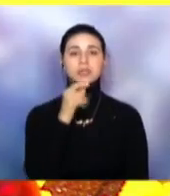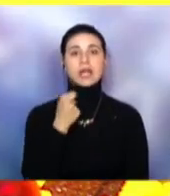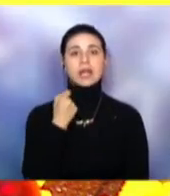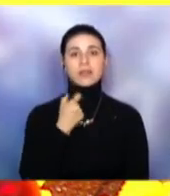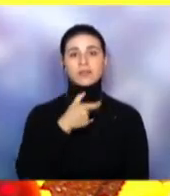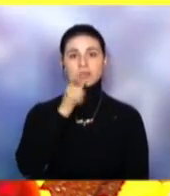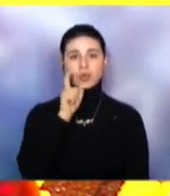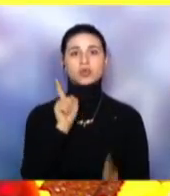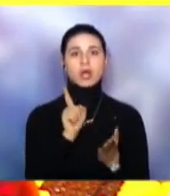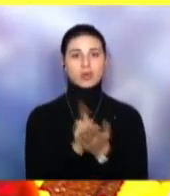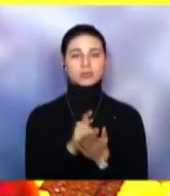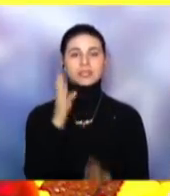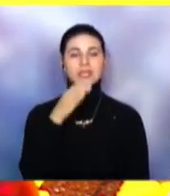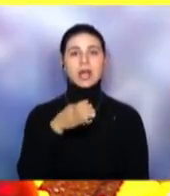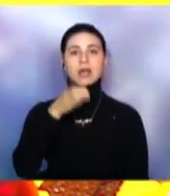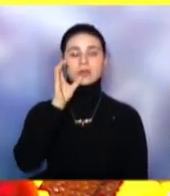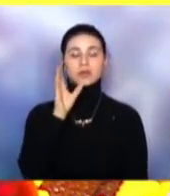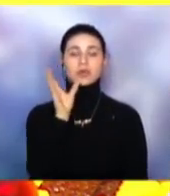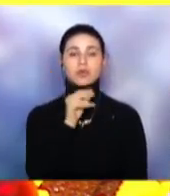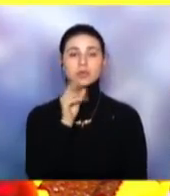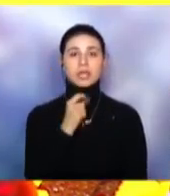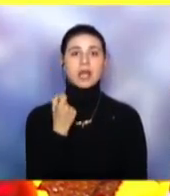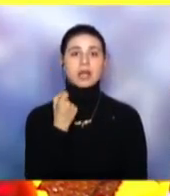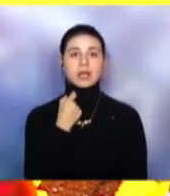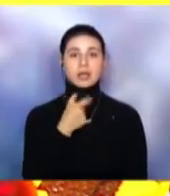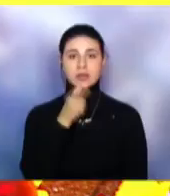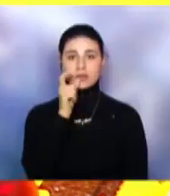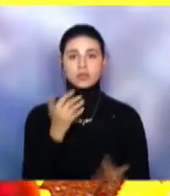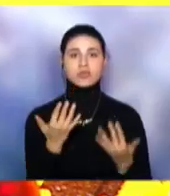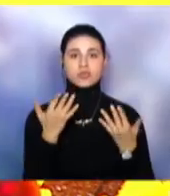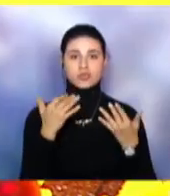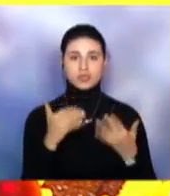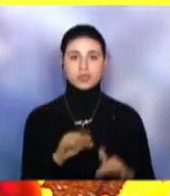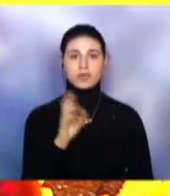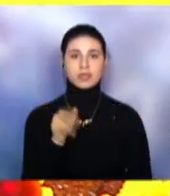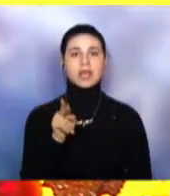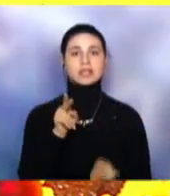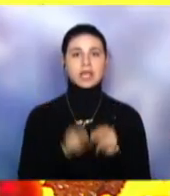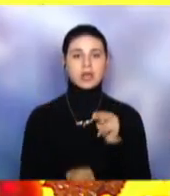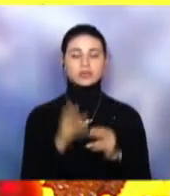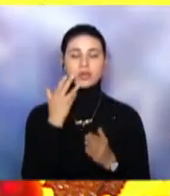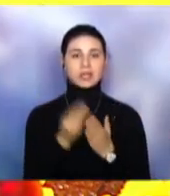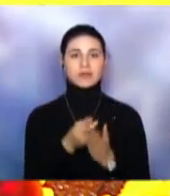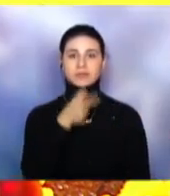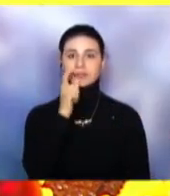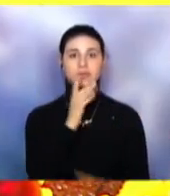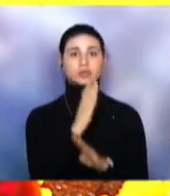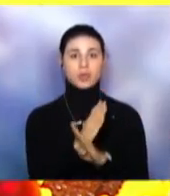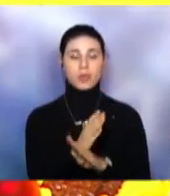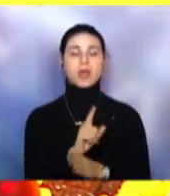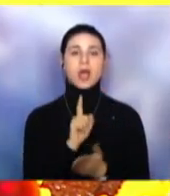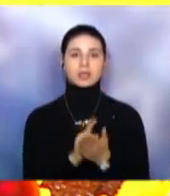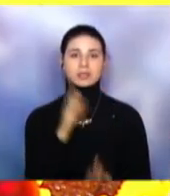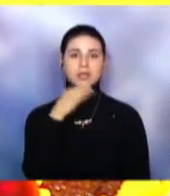უნდა მიიღოს წყალი და ალკოჰოლი რომ მიიღო და მისი აზრი დაასრულა, მისი მოხმარება, ასევე უნდა